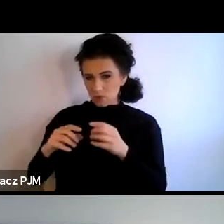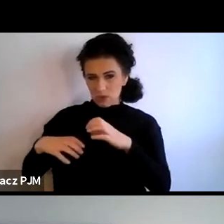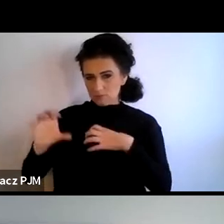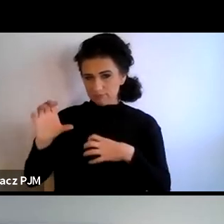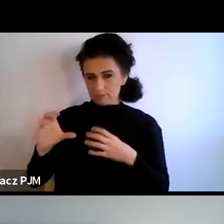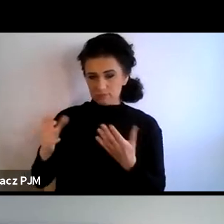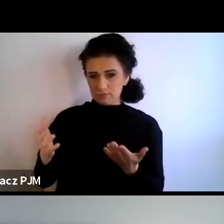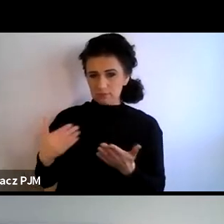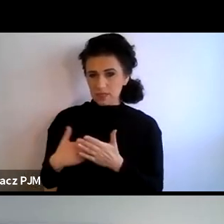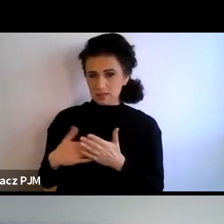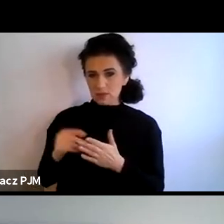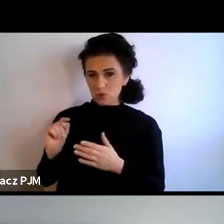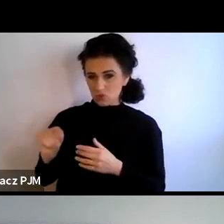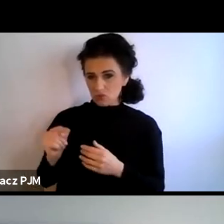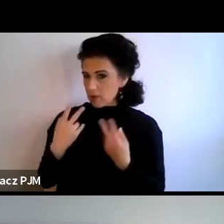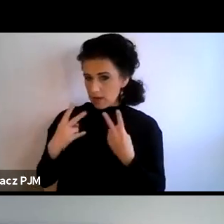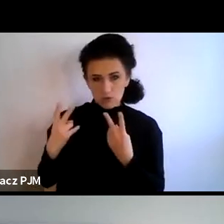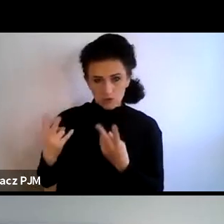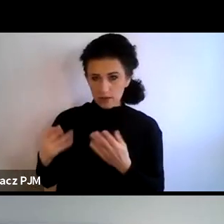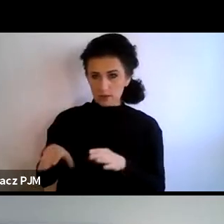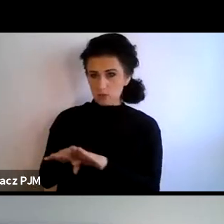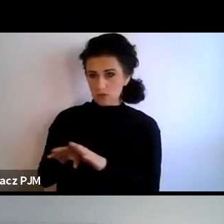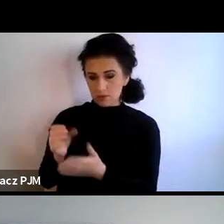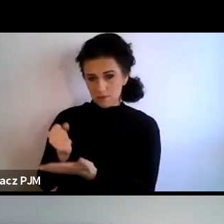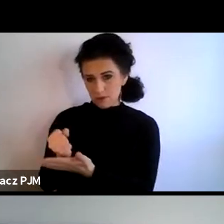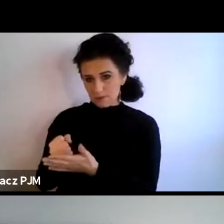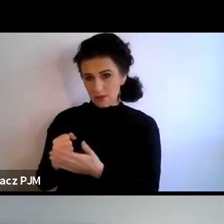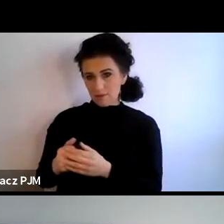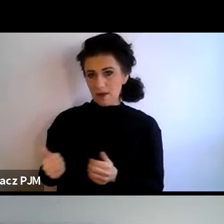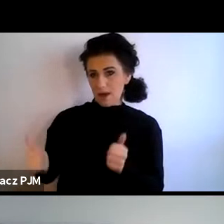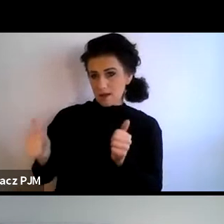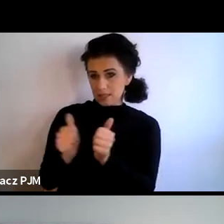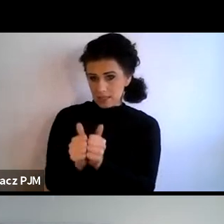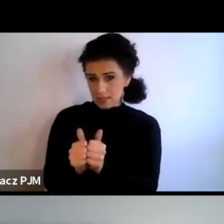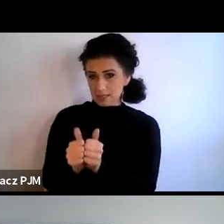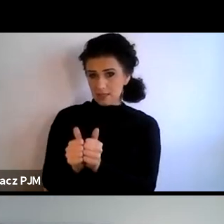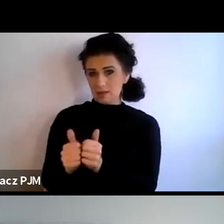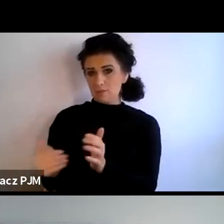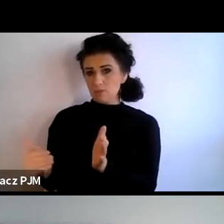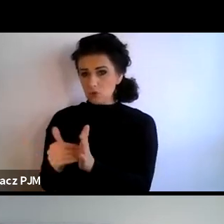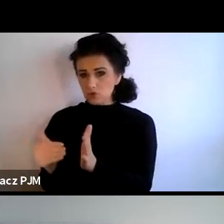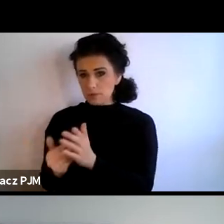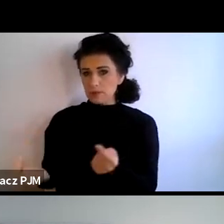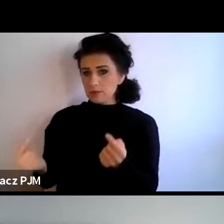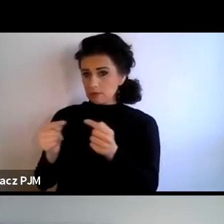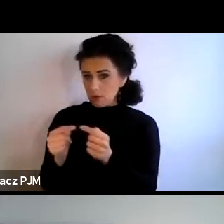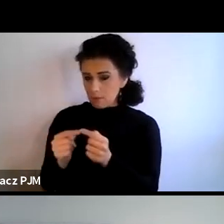też bardzo ważne, że asystent musi na bieżąco odpowiadać na potrzeby osoby,